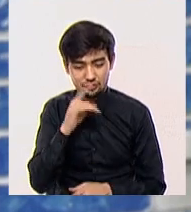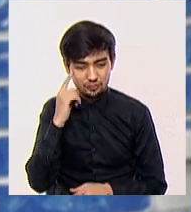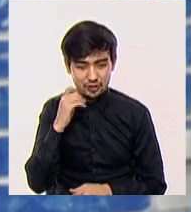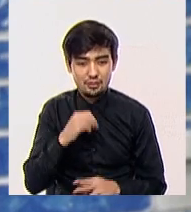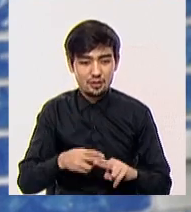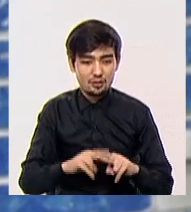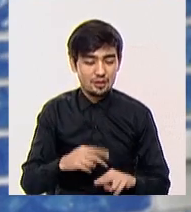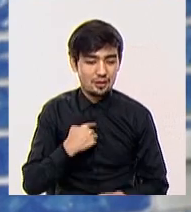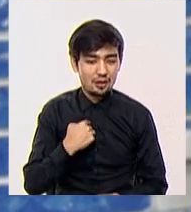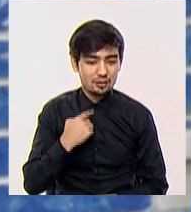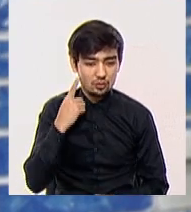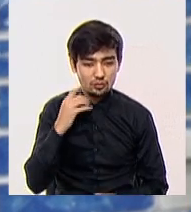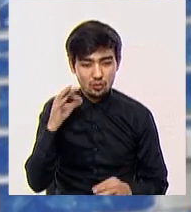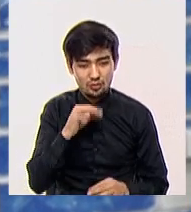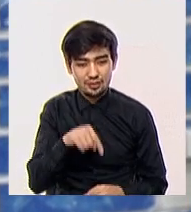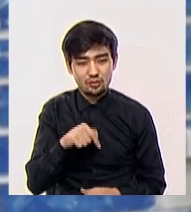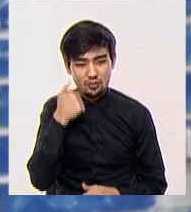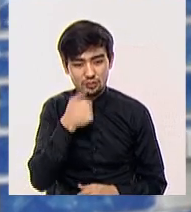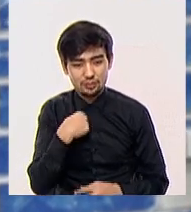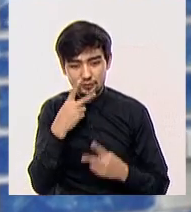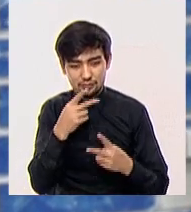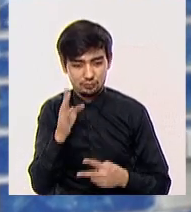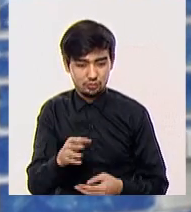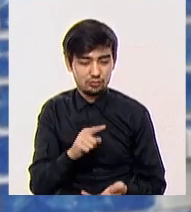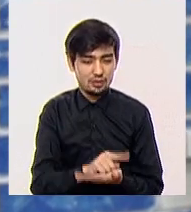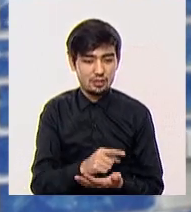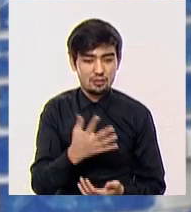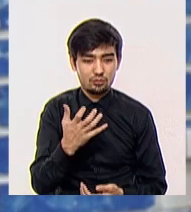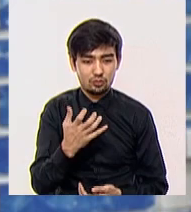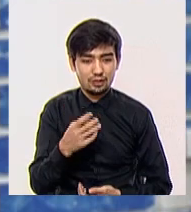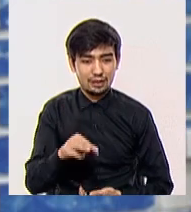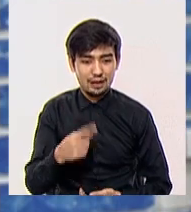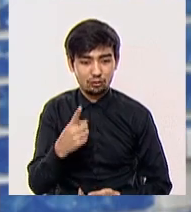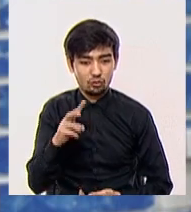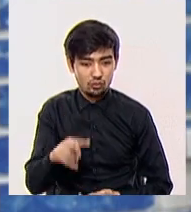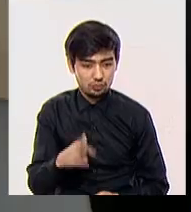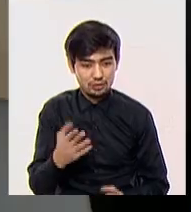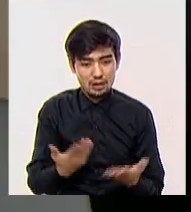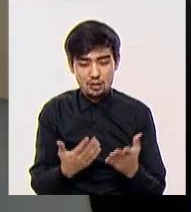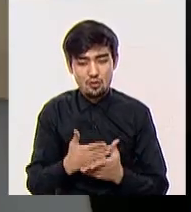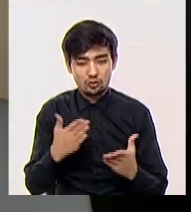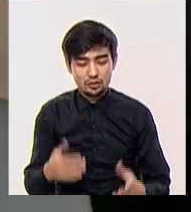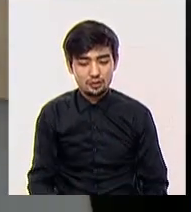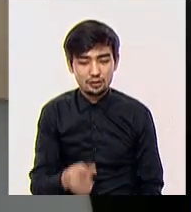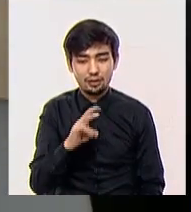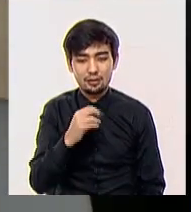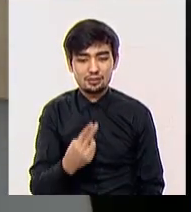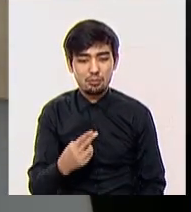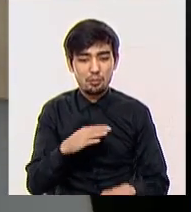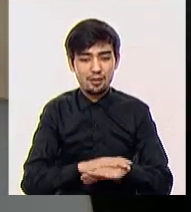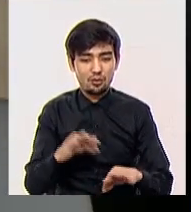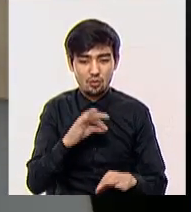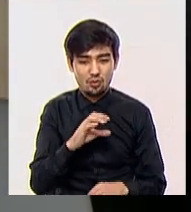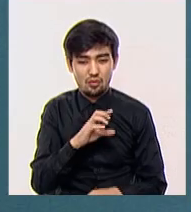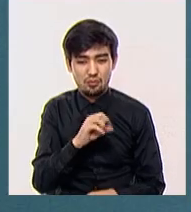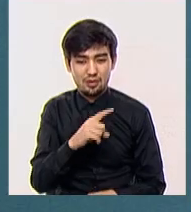думаю, что не исключено, в этом году мы увидим 500 тенге за доллар и, возможно, даже больше. Ранее Нацбанк повысил базовую ставку